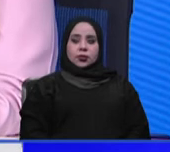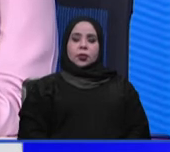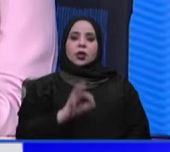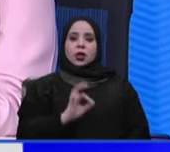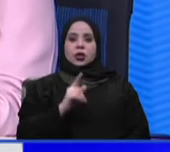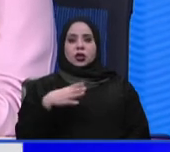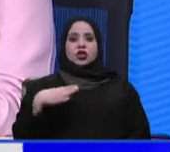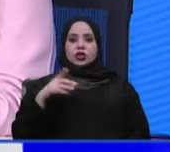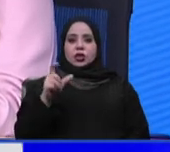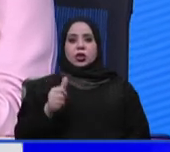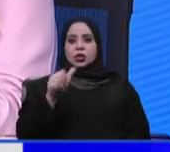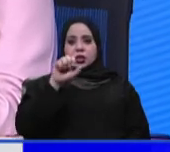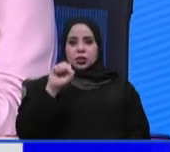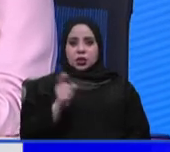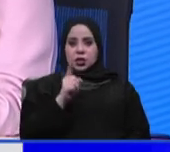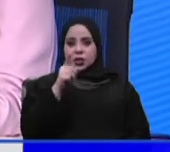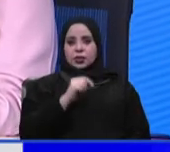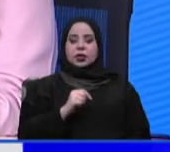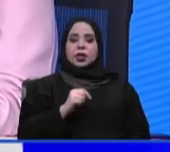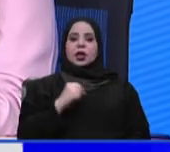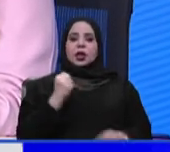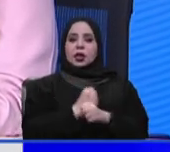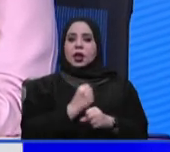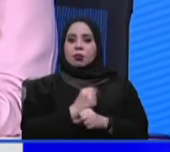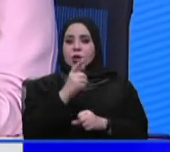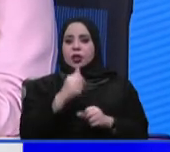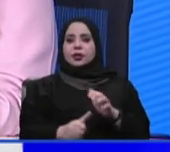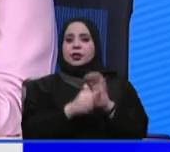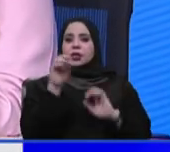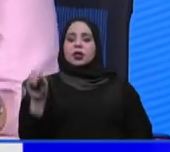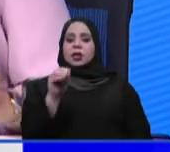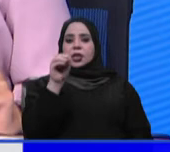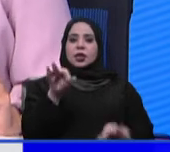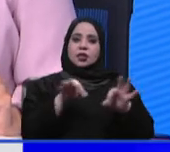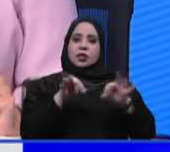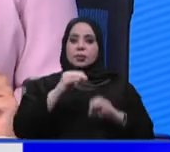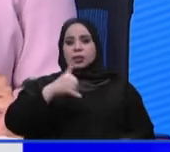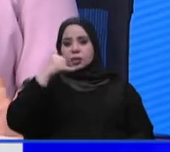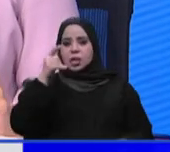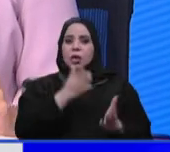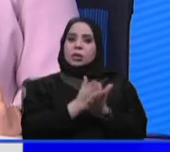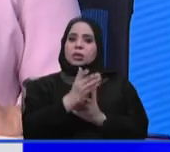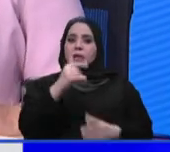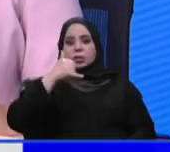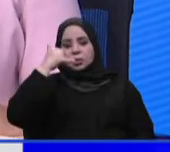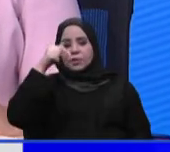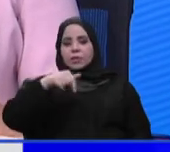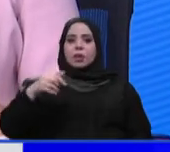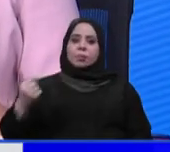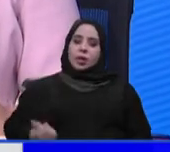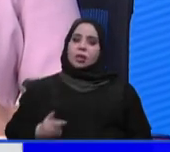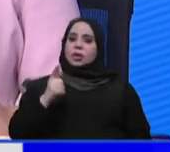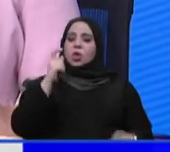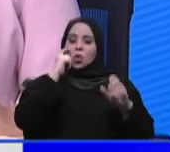أكد سعادة الشيخ ناصر بن محمد الخليفة القائم بأعمال المدير العام لهيئة تنظيم الاتصالات بأن قطاع الاتصالات في مملكة البحرين